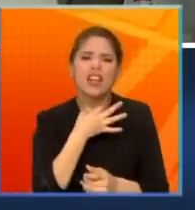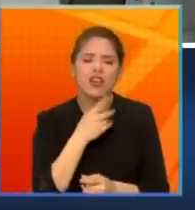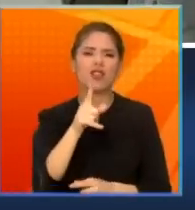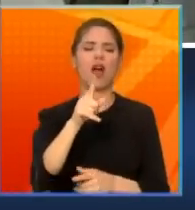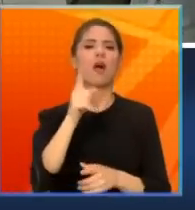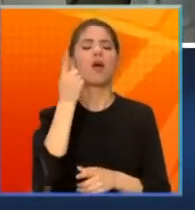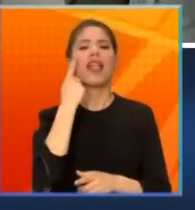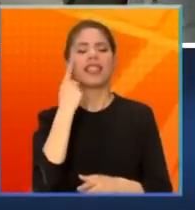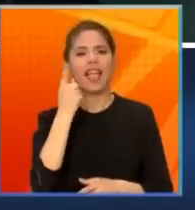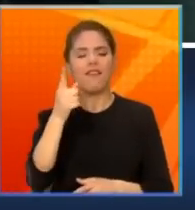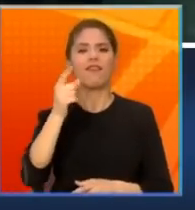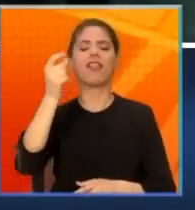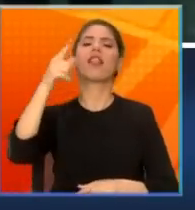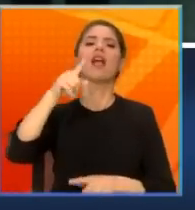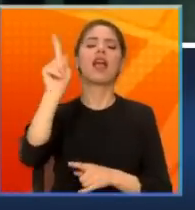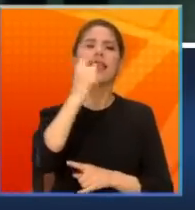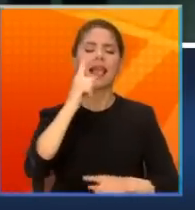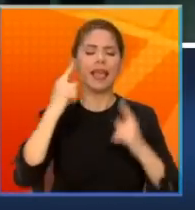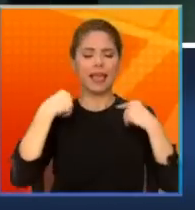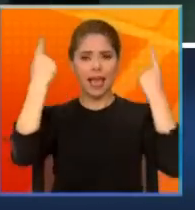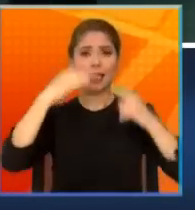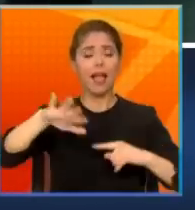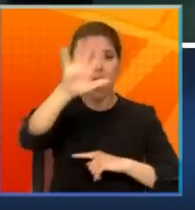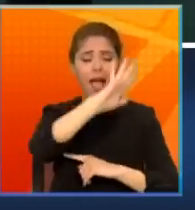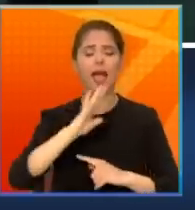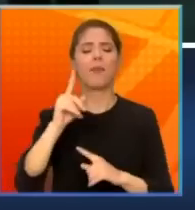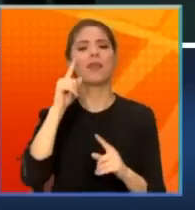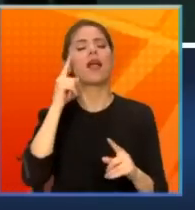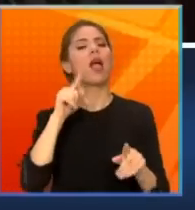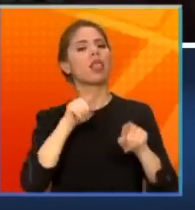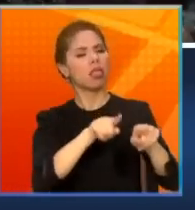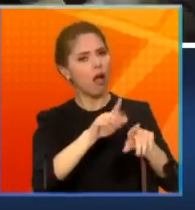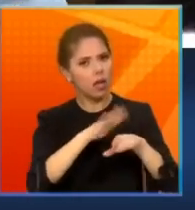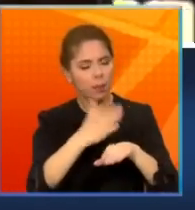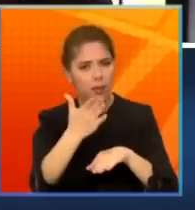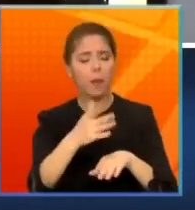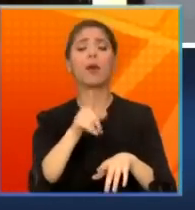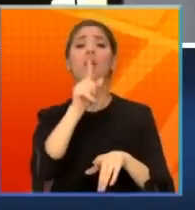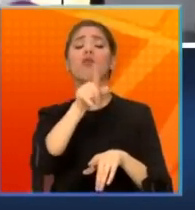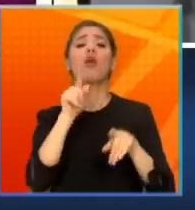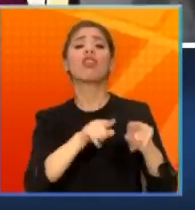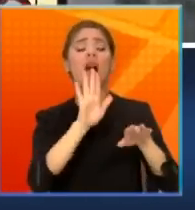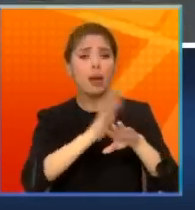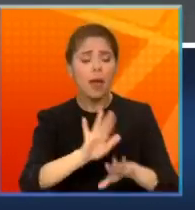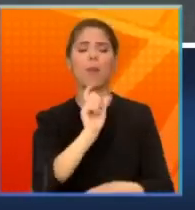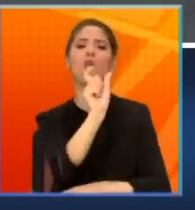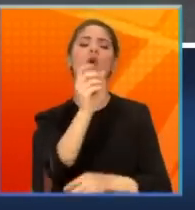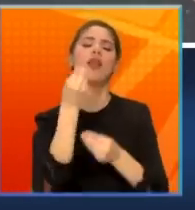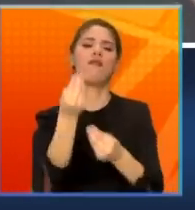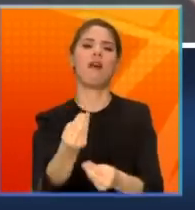hükümet yetkililerimizin yönlendirmelerini dikkatle takip etmeniz, etmeyenleri